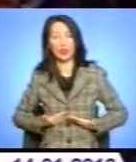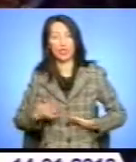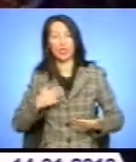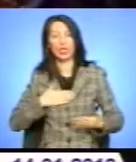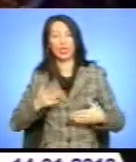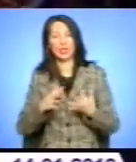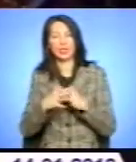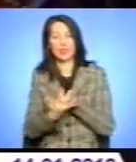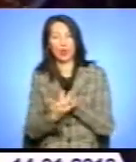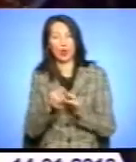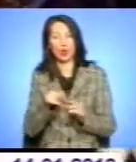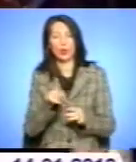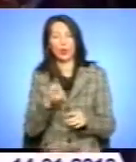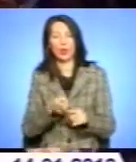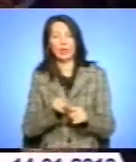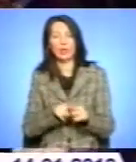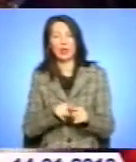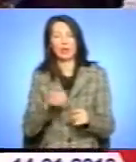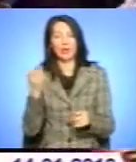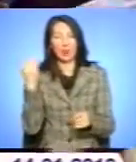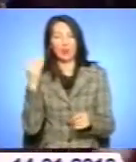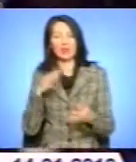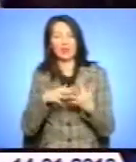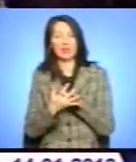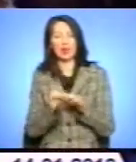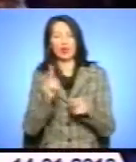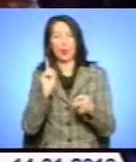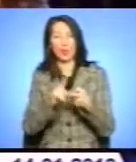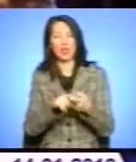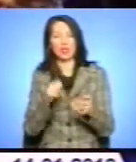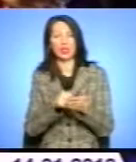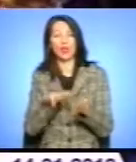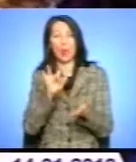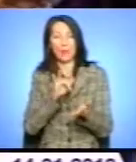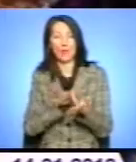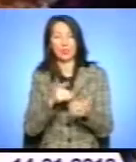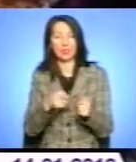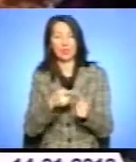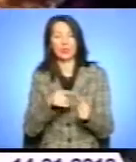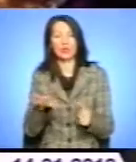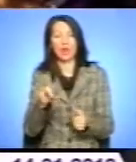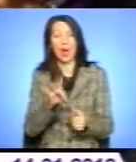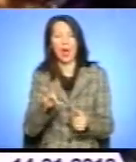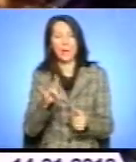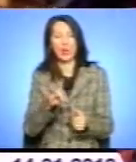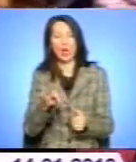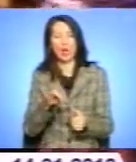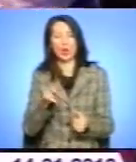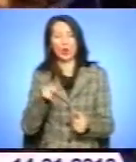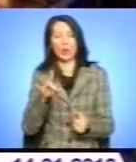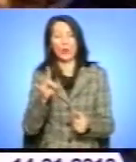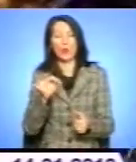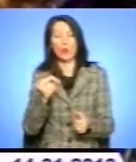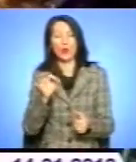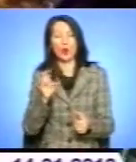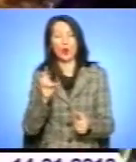село, тому що це бувше село, яке приєднане до міста, і воно називається мікрорайон Пронятин. І хочеться також,